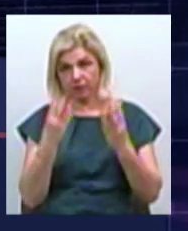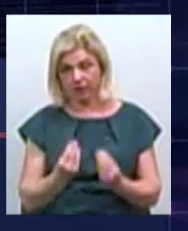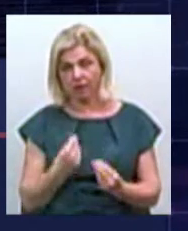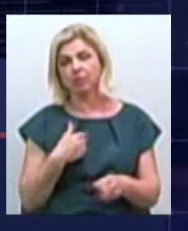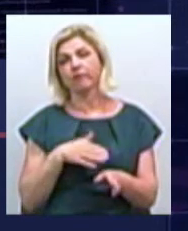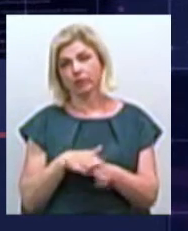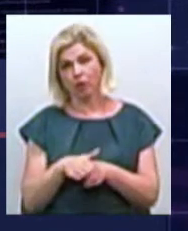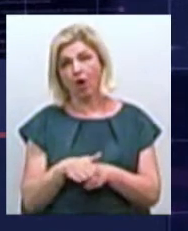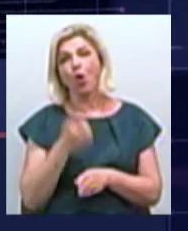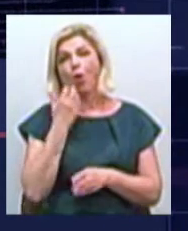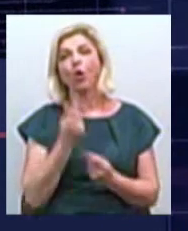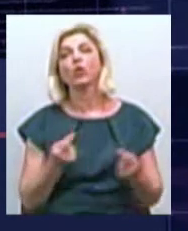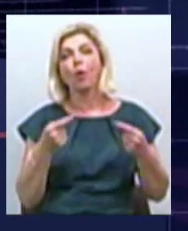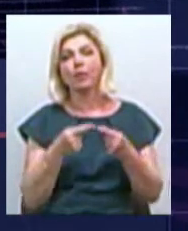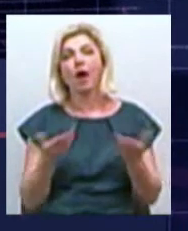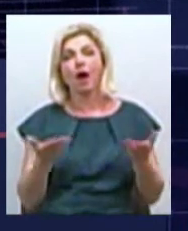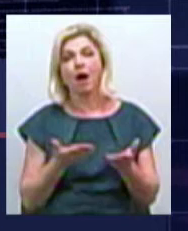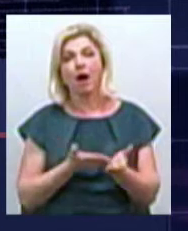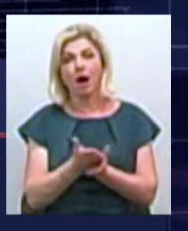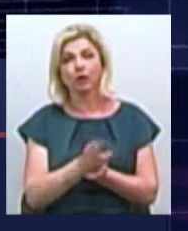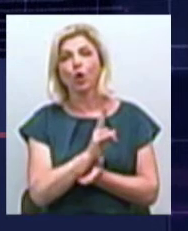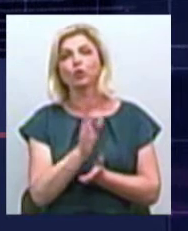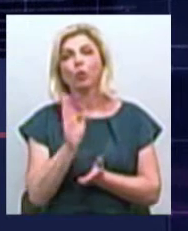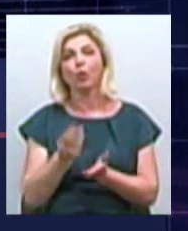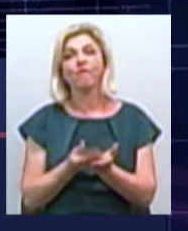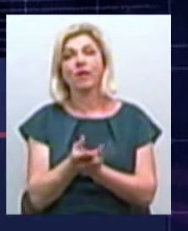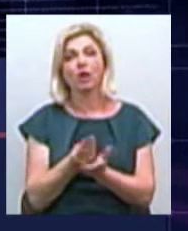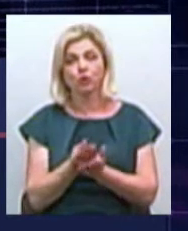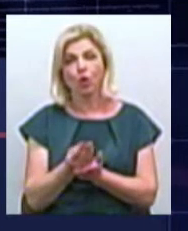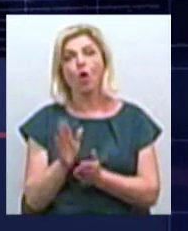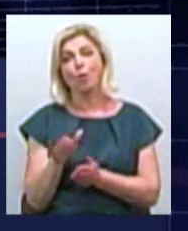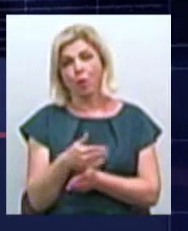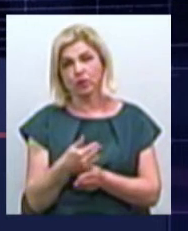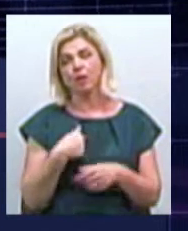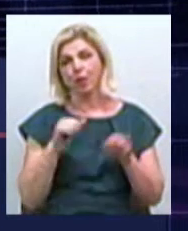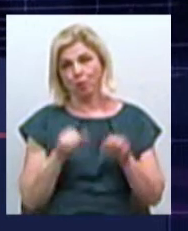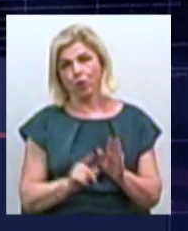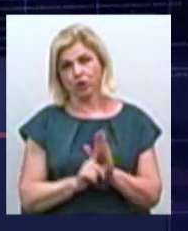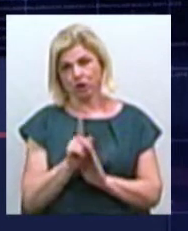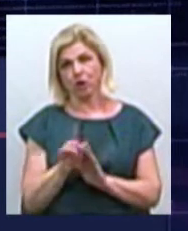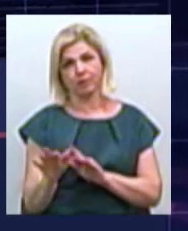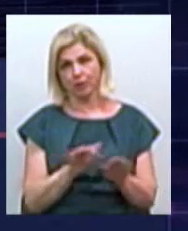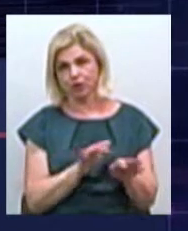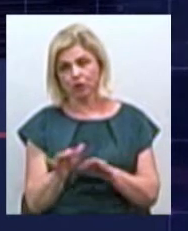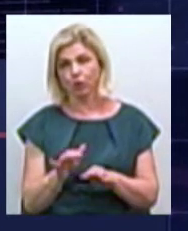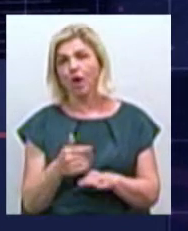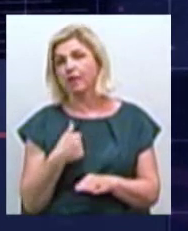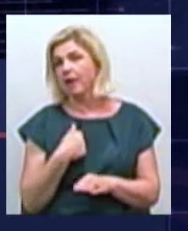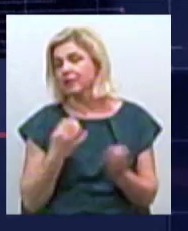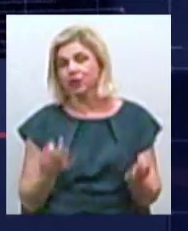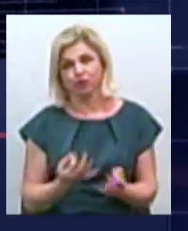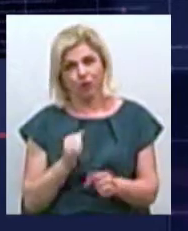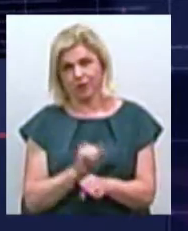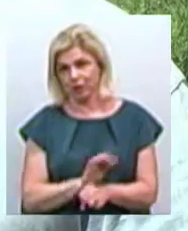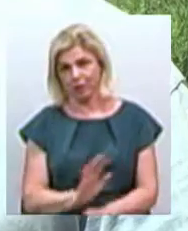після того, як визначать, яка галузь, хто буде фінансувати, після цього ми можемо почати нашу процедуру. У нас не може нічого